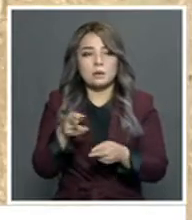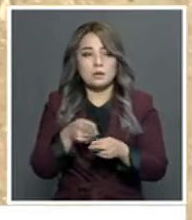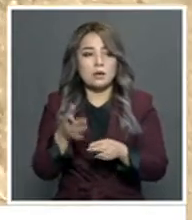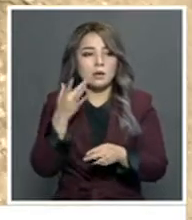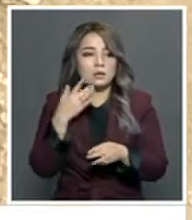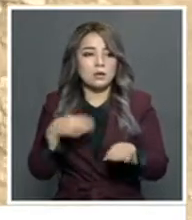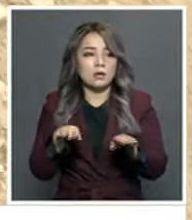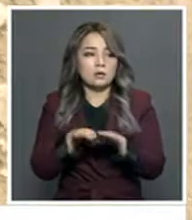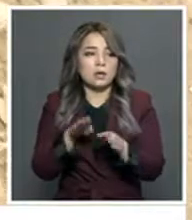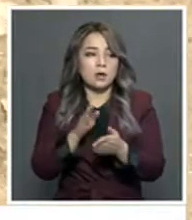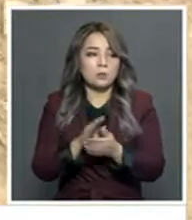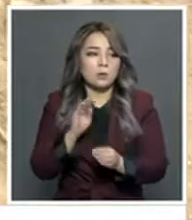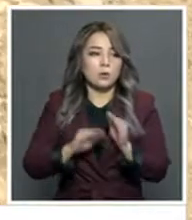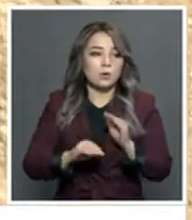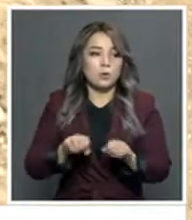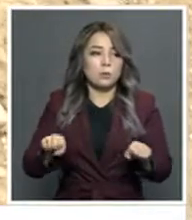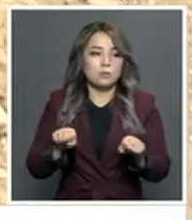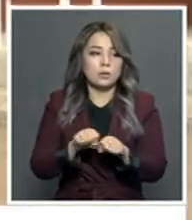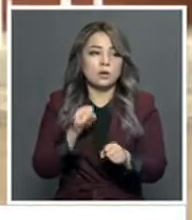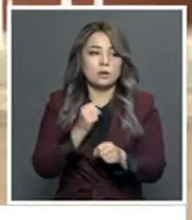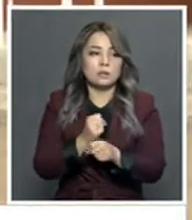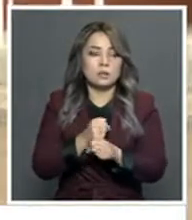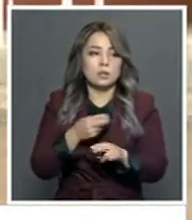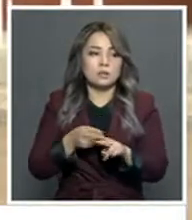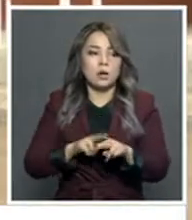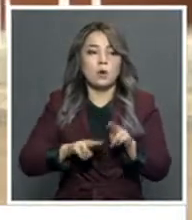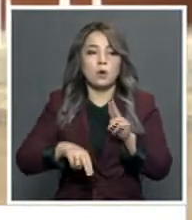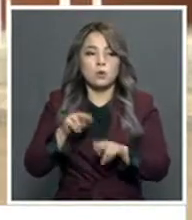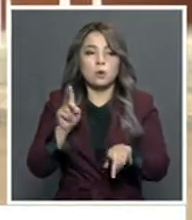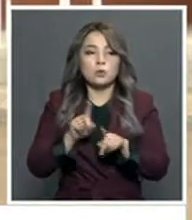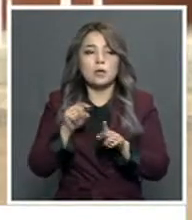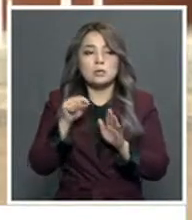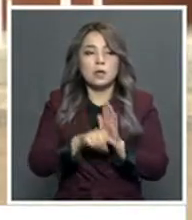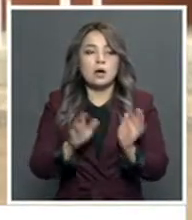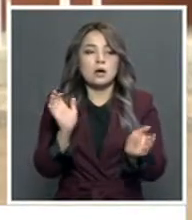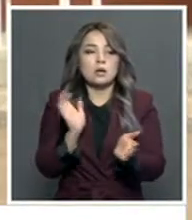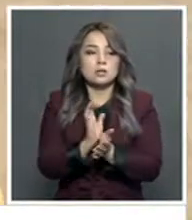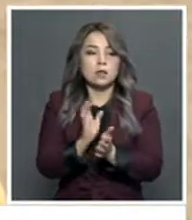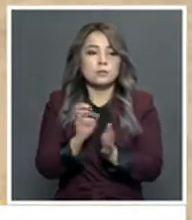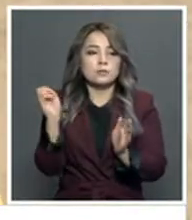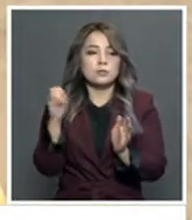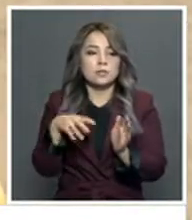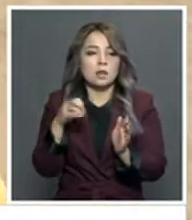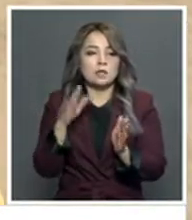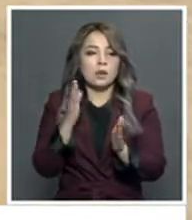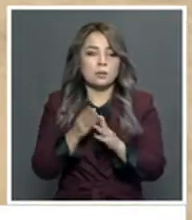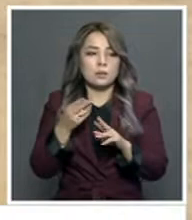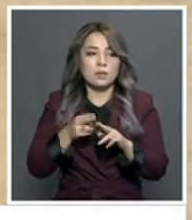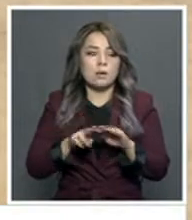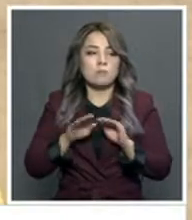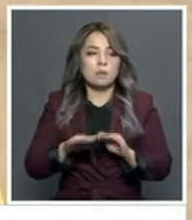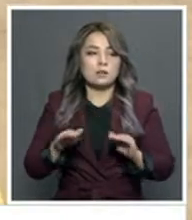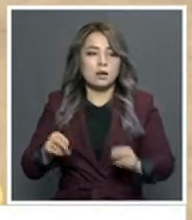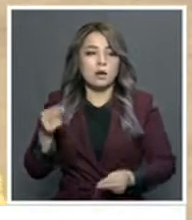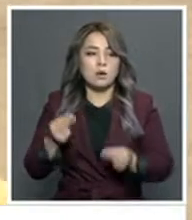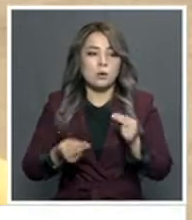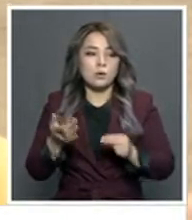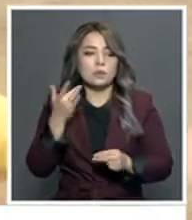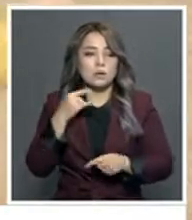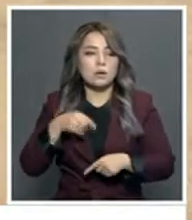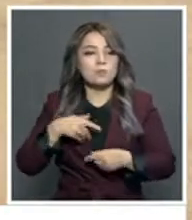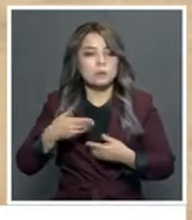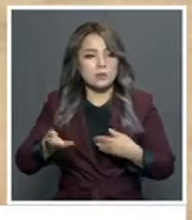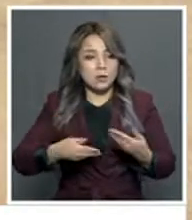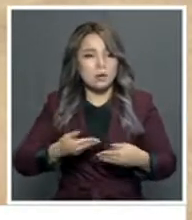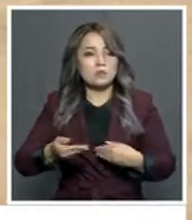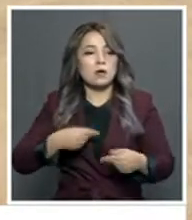бітеледі. Екіншіден құбырлары тар. Олаздай құрылысшылар құдықтың ішін қоқысқа толтырып кеткен. Басып жүрдік, балалар ойнап жүрді, басып жүрдік. Ана